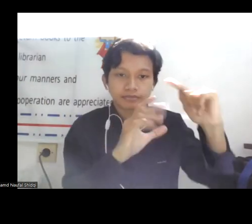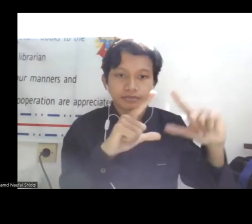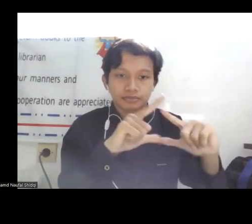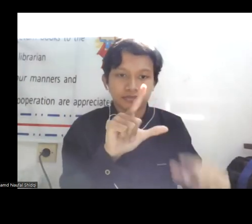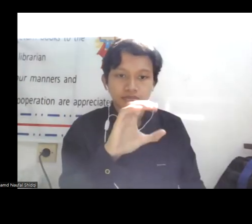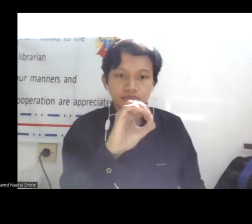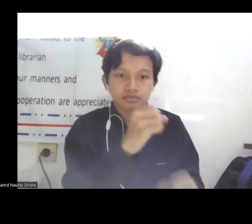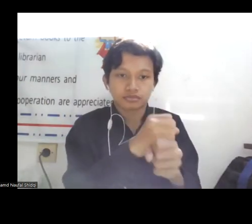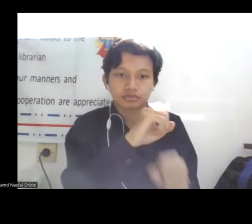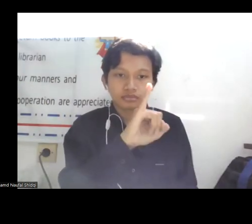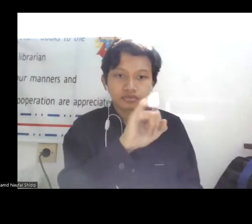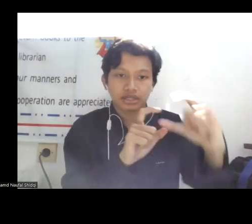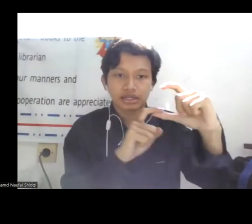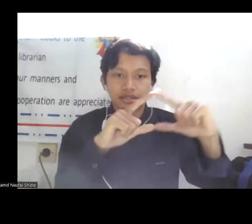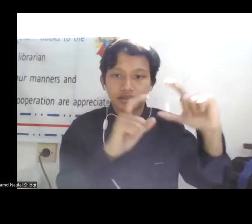pelatihan